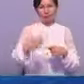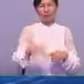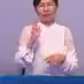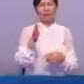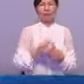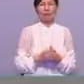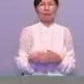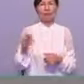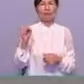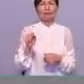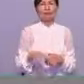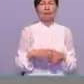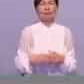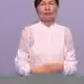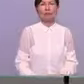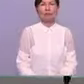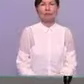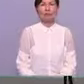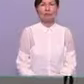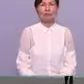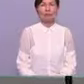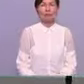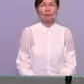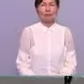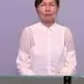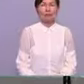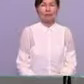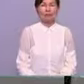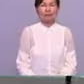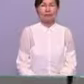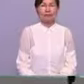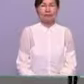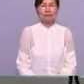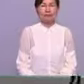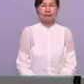Арыс қаласынан Гүлсанат Қалмырзақызы, Зұлдана Байниязова, Олжас Байтуов, Тұран Ньюс.